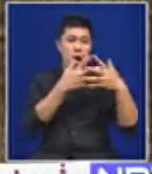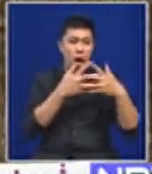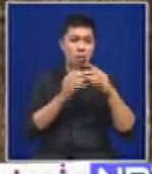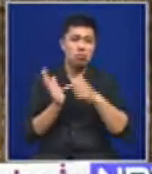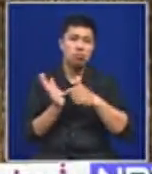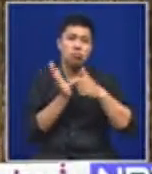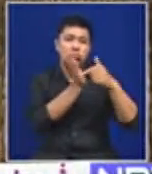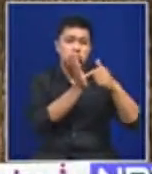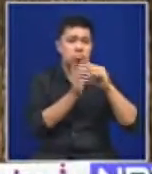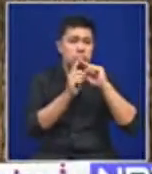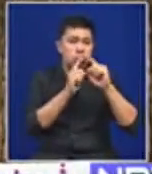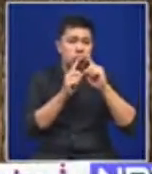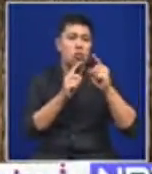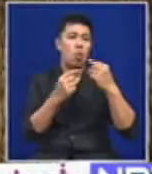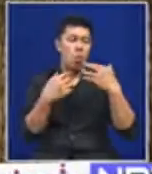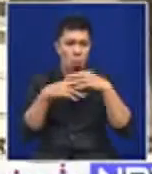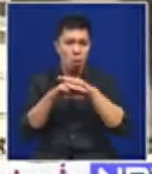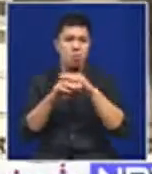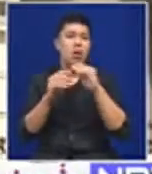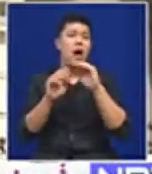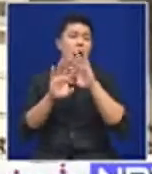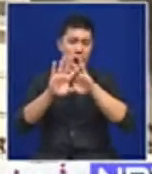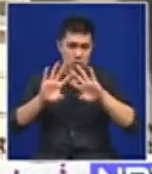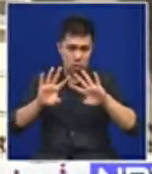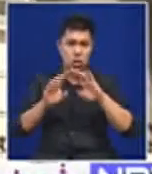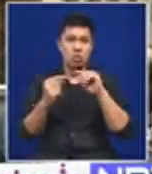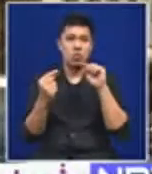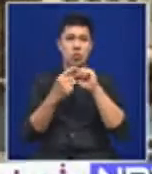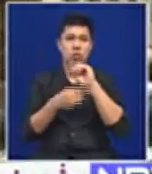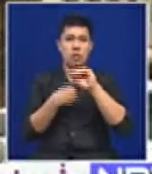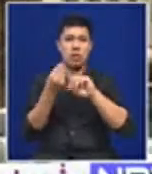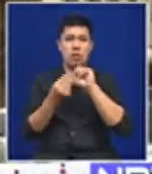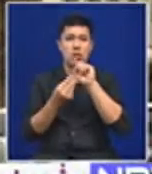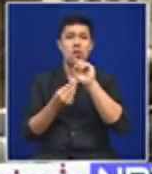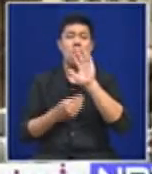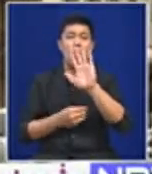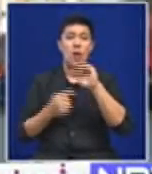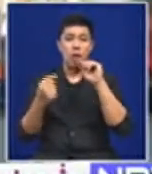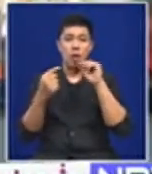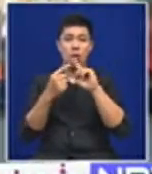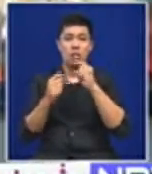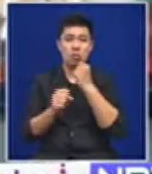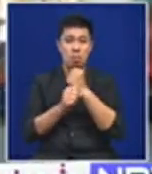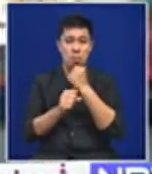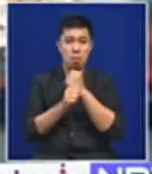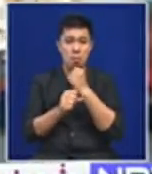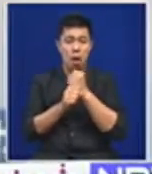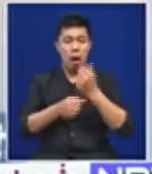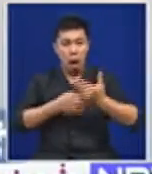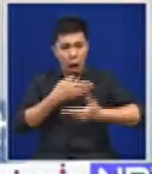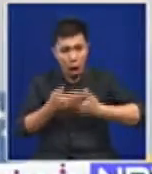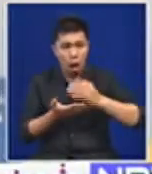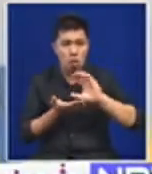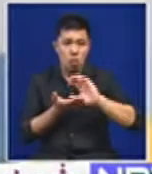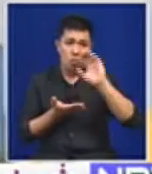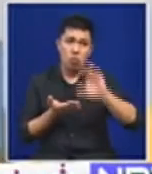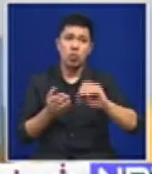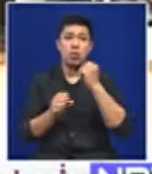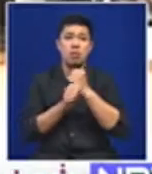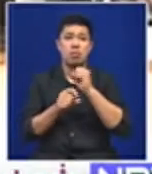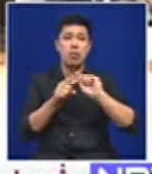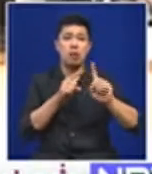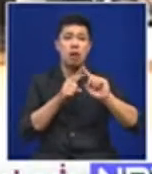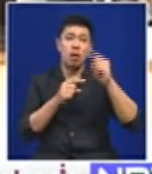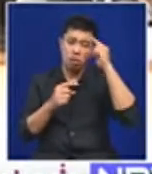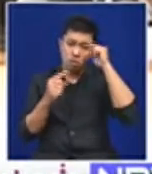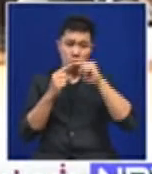ทในฐานะหุ้นส่วนหลักของอาเซียนรวมตัวทางเศรษฐกิจในภูมิภาคอำนวยความสะดวกด้านการค้าและการลงทุนที่ประชุ